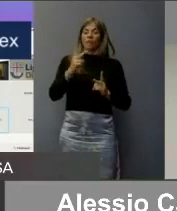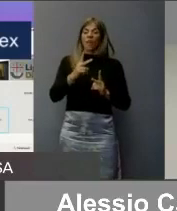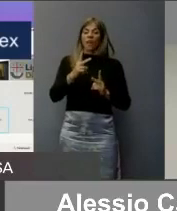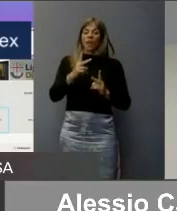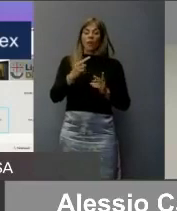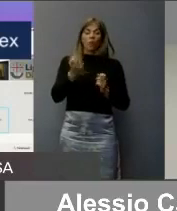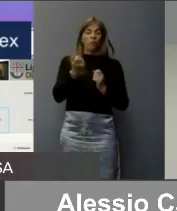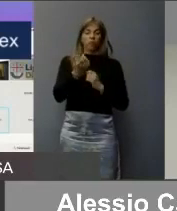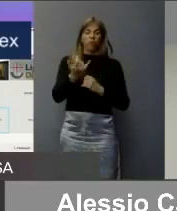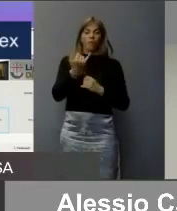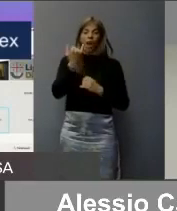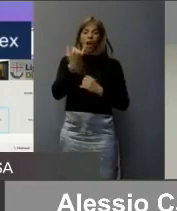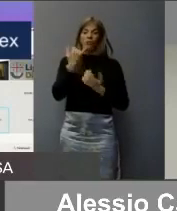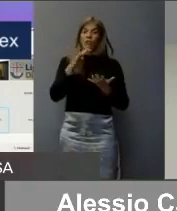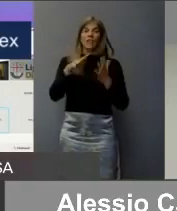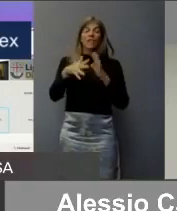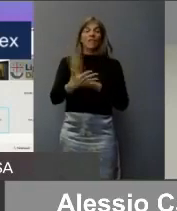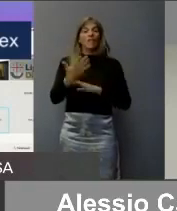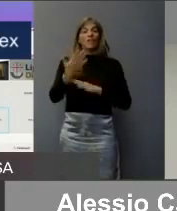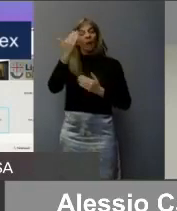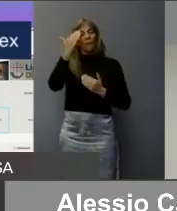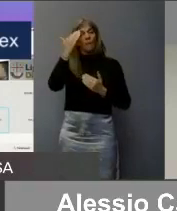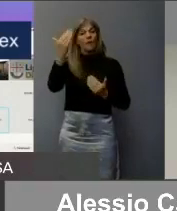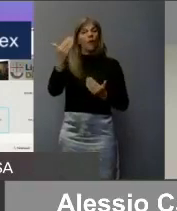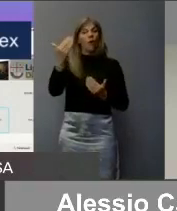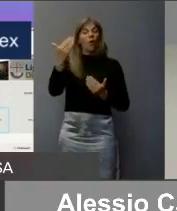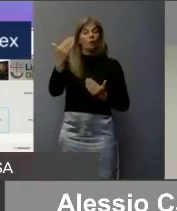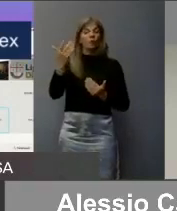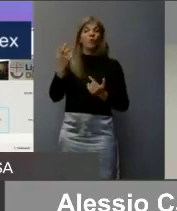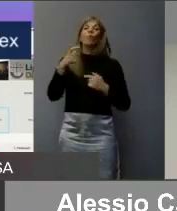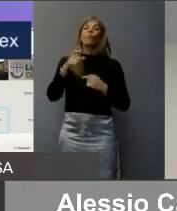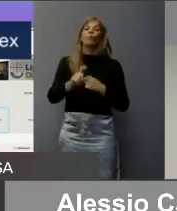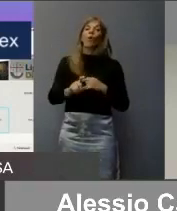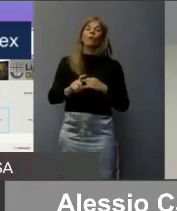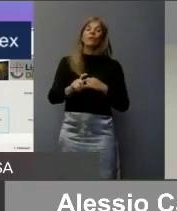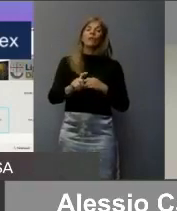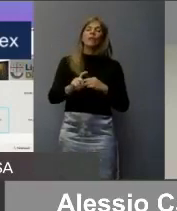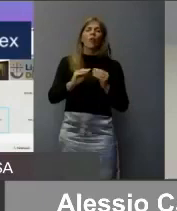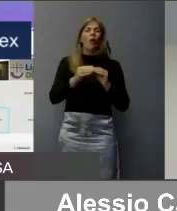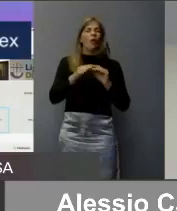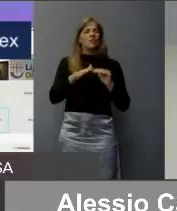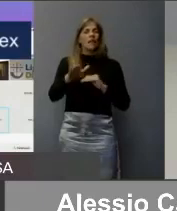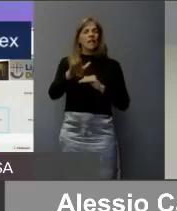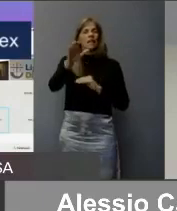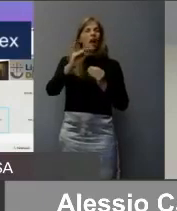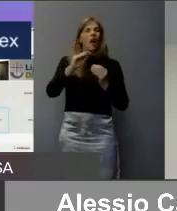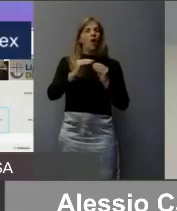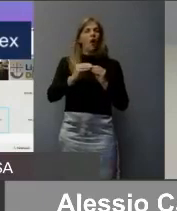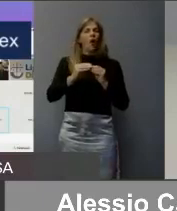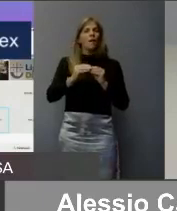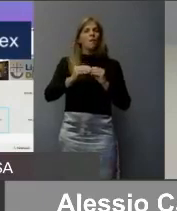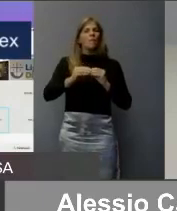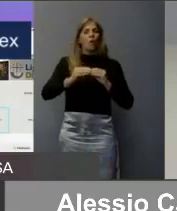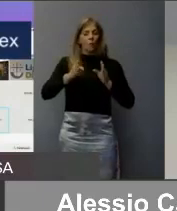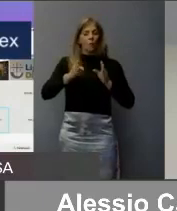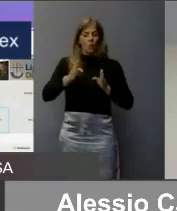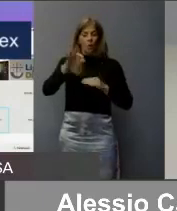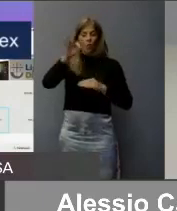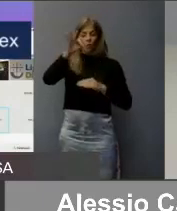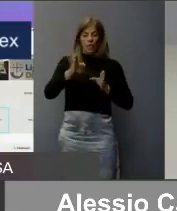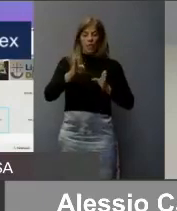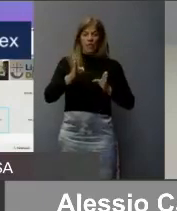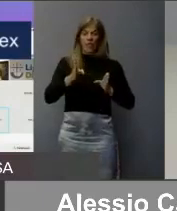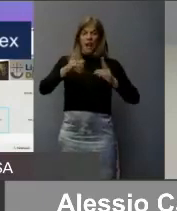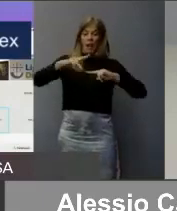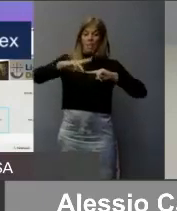causa del fatto che è formata da una mattonata centrale che nel momento in cui